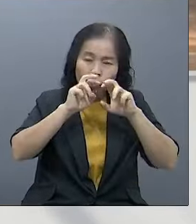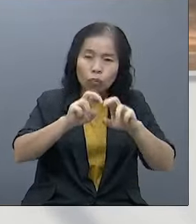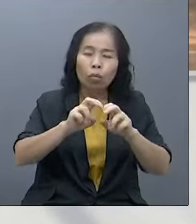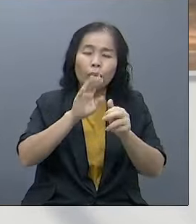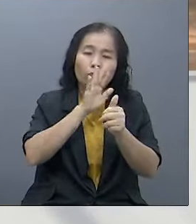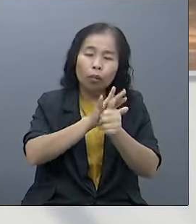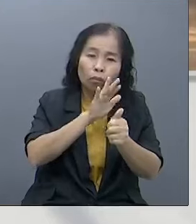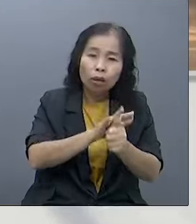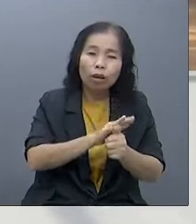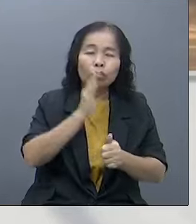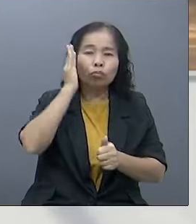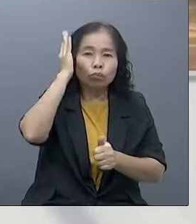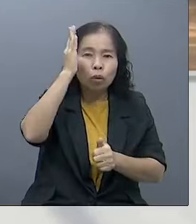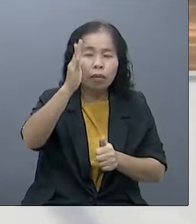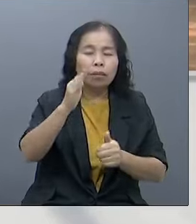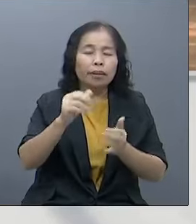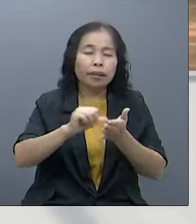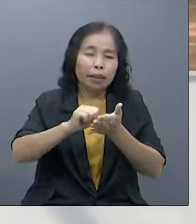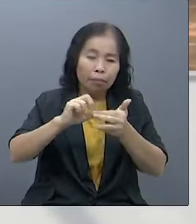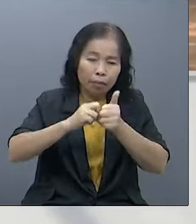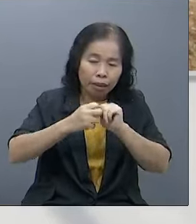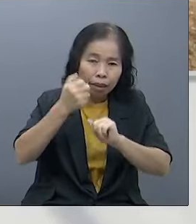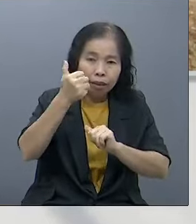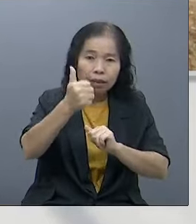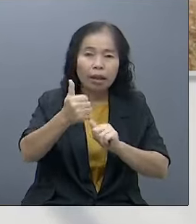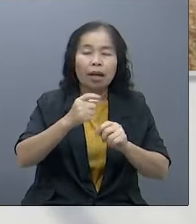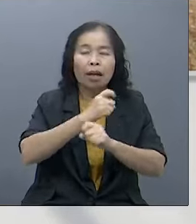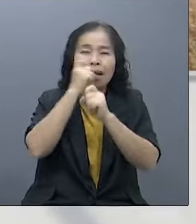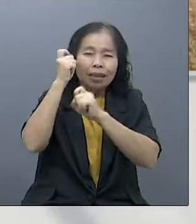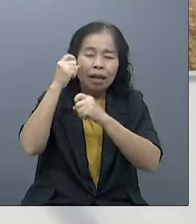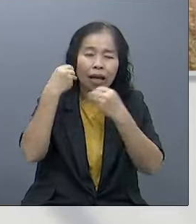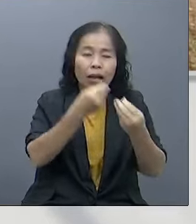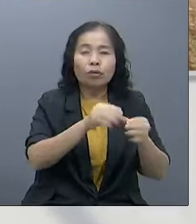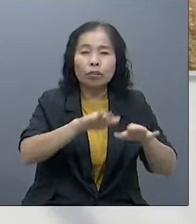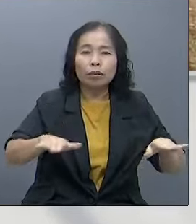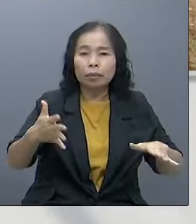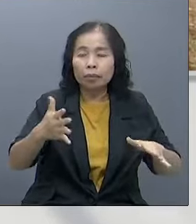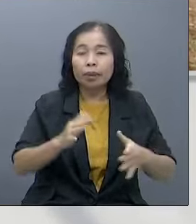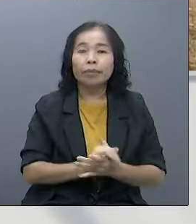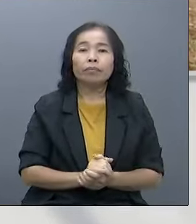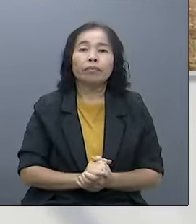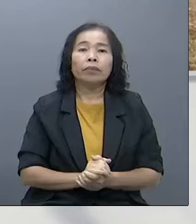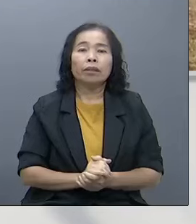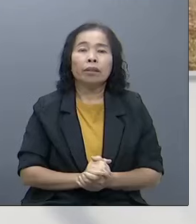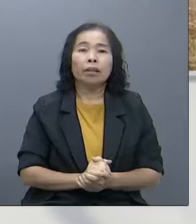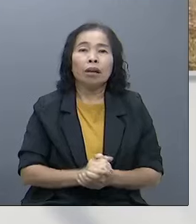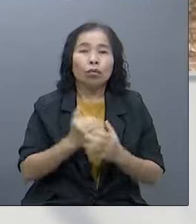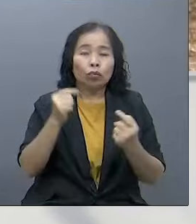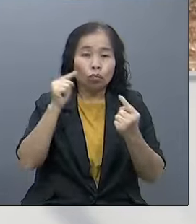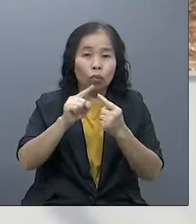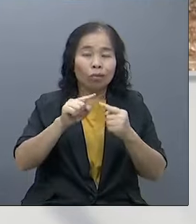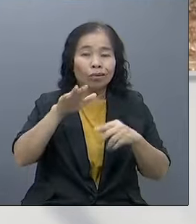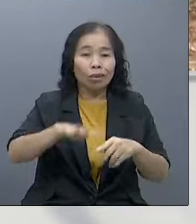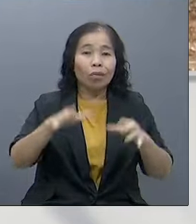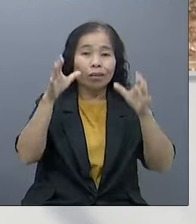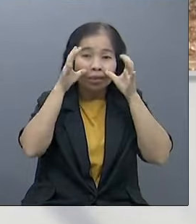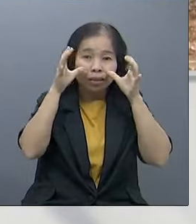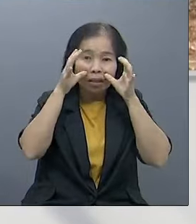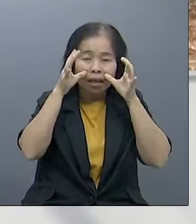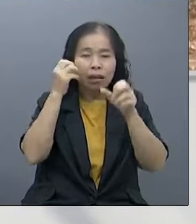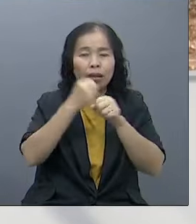ถานการณ์สามารถคลี่คลายลงได้ด้วยความปลอดภัยของตัวเด็กด้วยค่ะแล้ววันนี้คงต้องติดตามนะคะกรณีของน้องเสือจะเดินหน้าต่อไปอย่